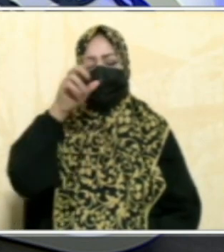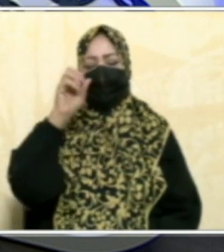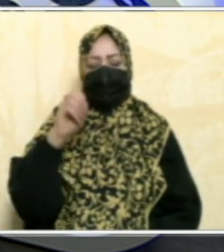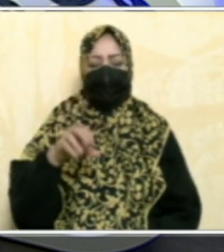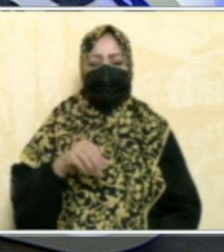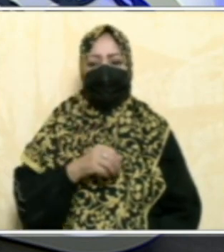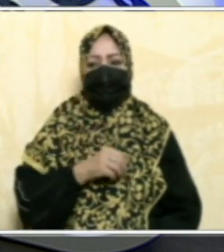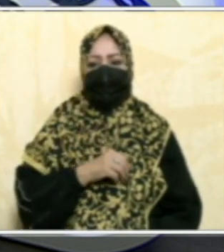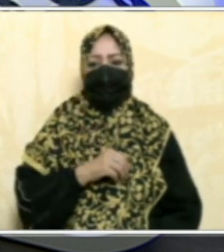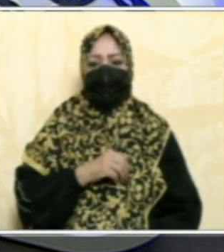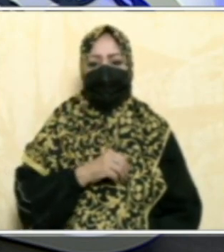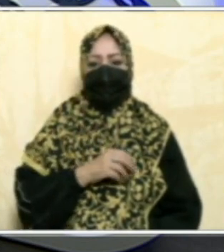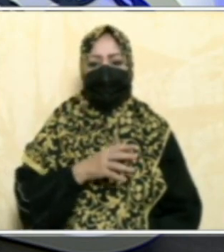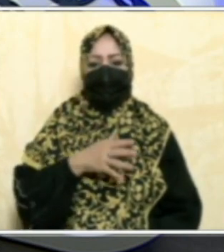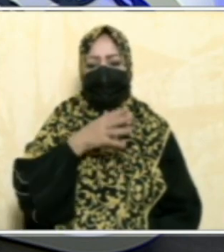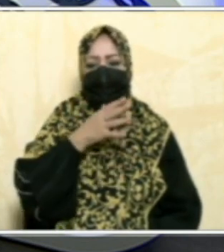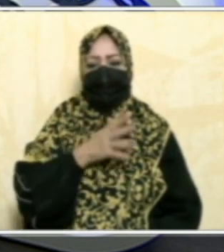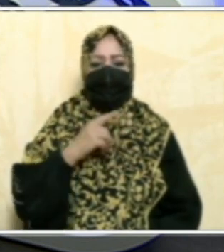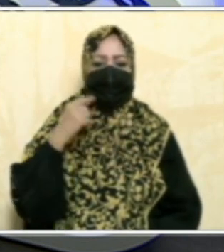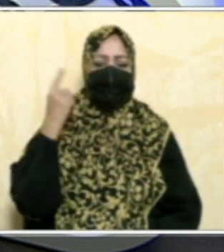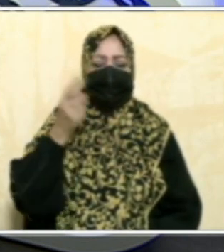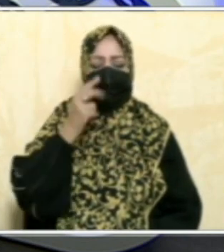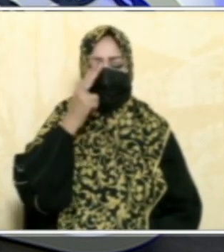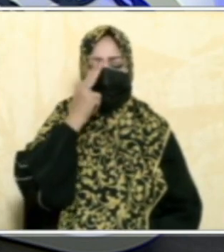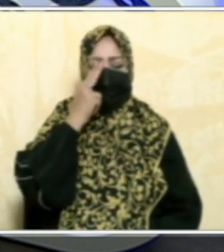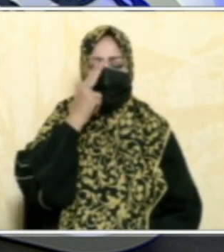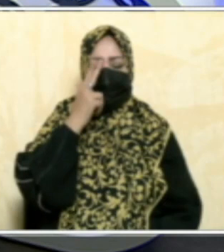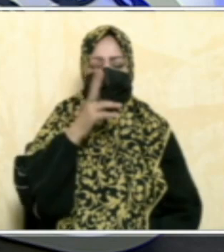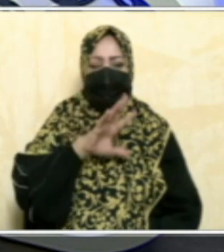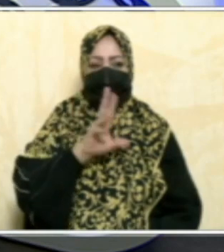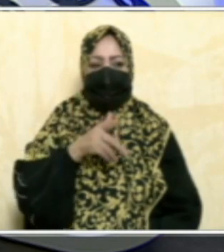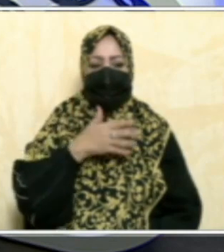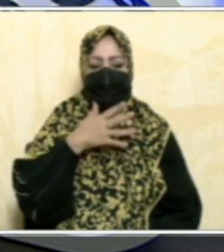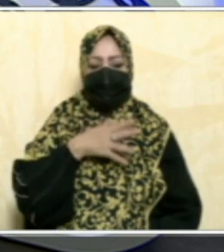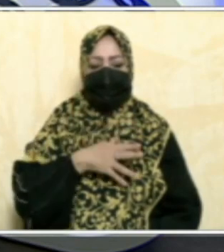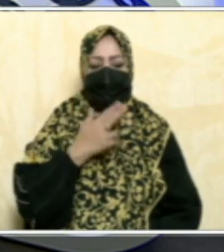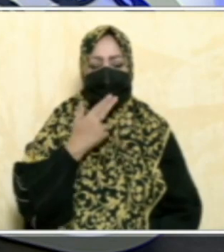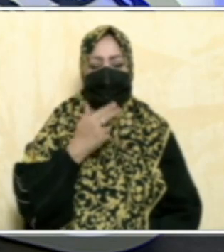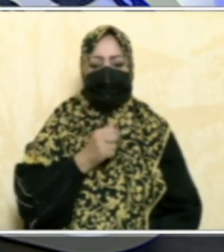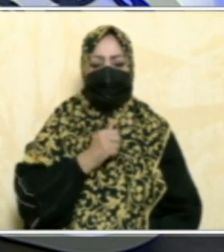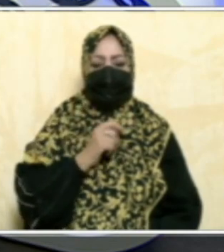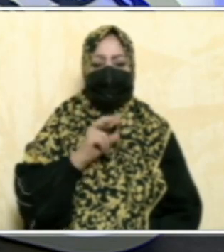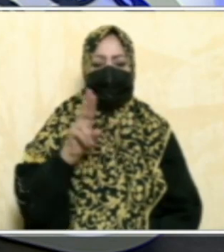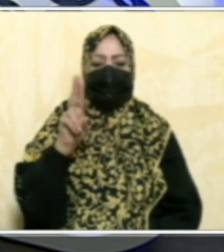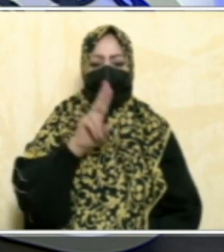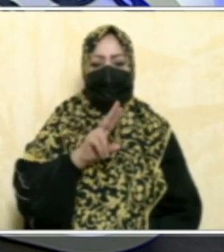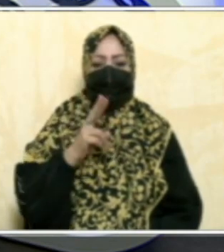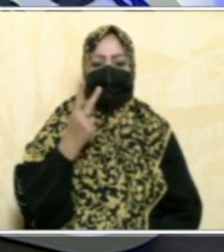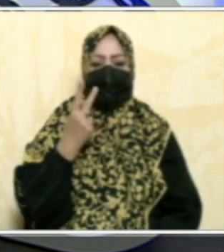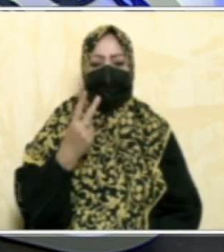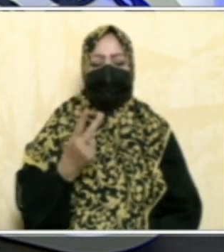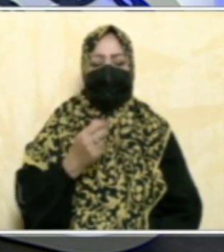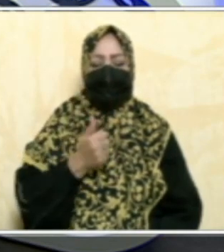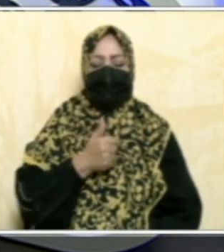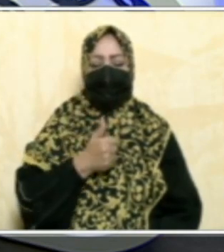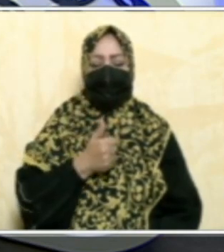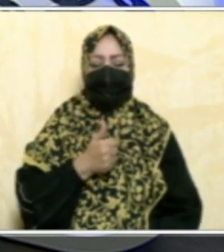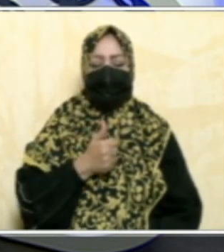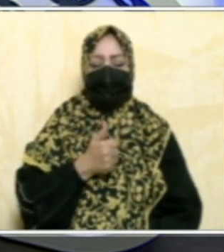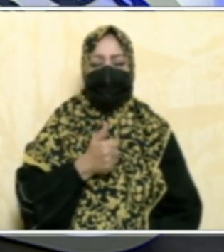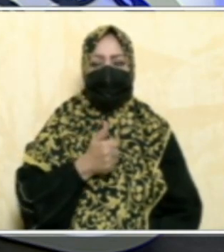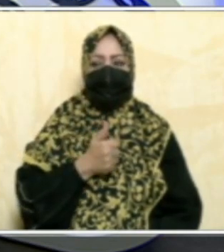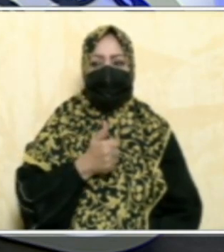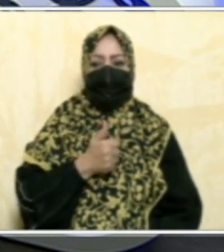الله يسلمك. شيخ عندي سؤالين. نعم تفضل. الأول يقول الرسول صلى الله عليه